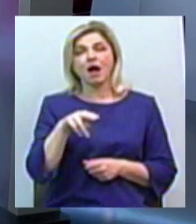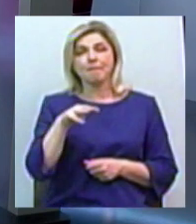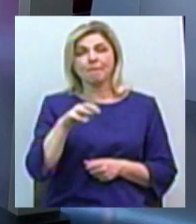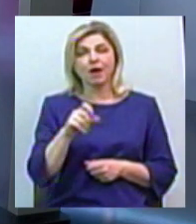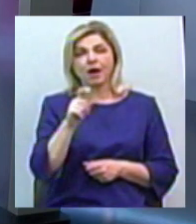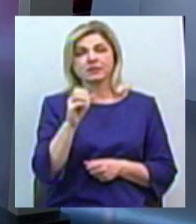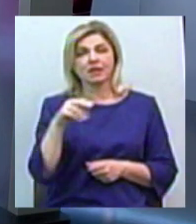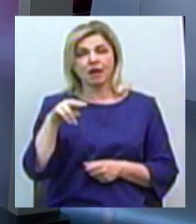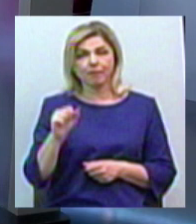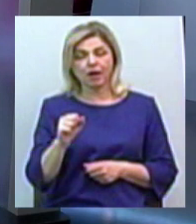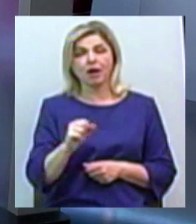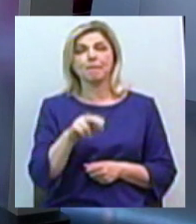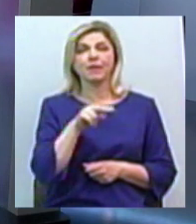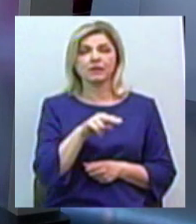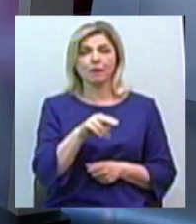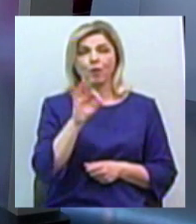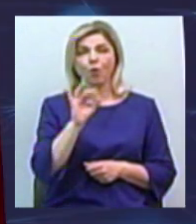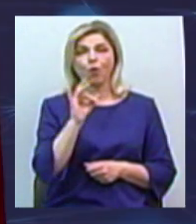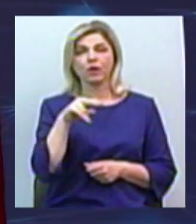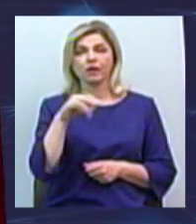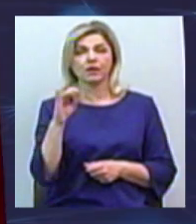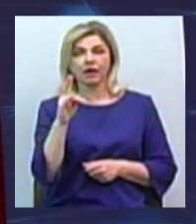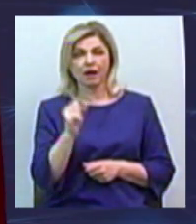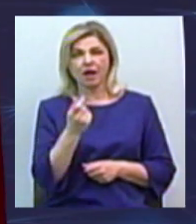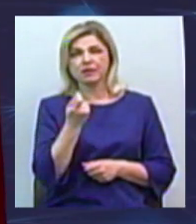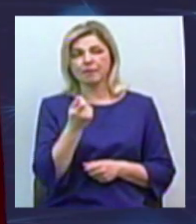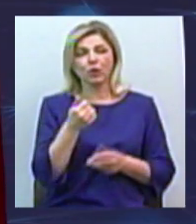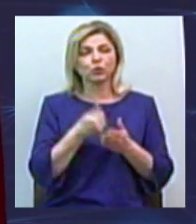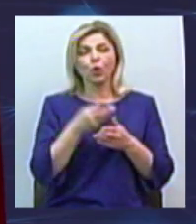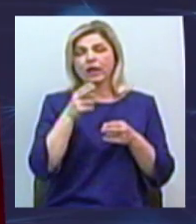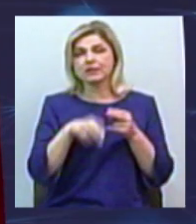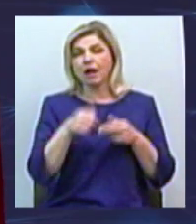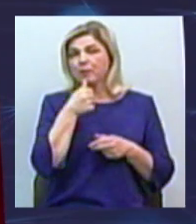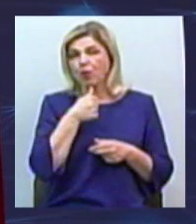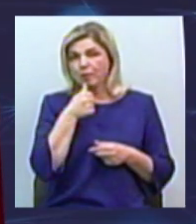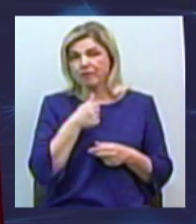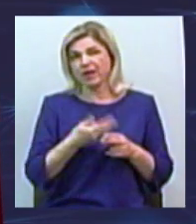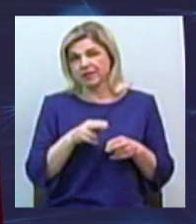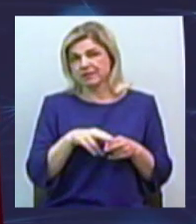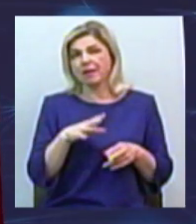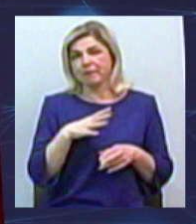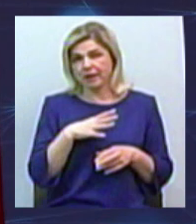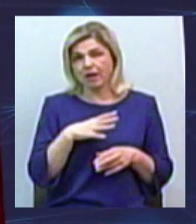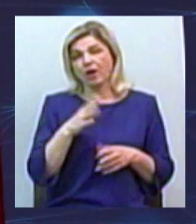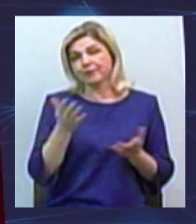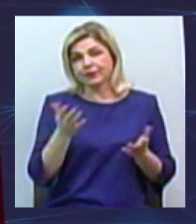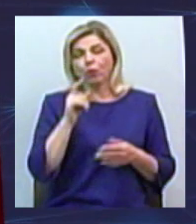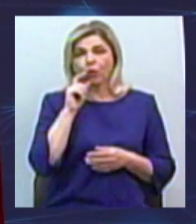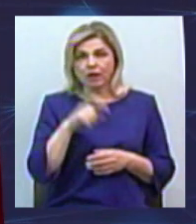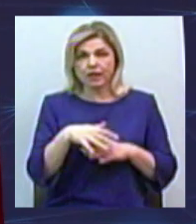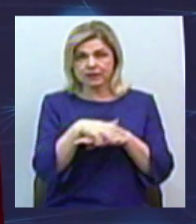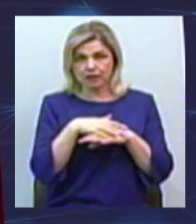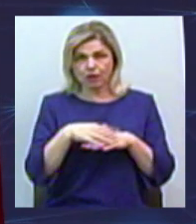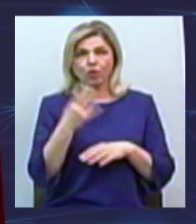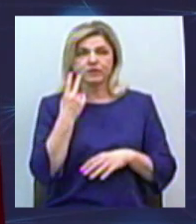Орлика. Да, трошечки невдалі, не до кінця закінчені ці спроби, але ці спроби були. Тобто український народ, він завжди